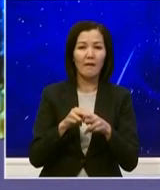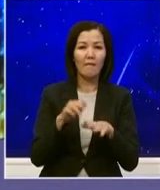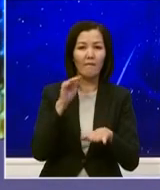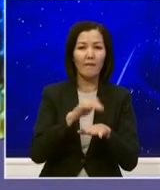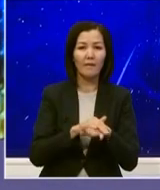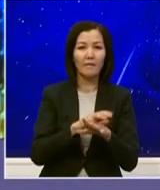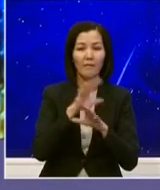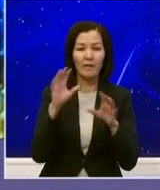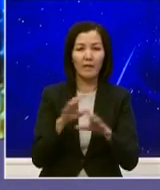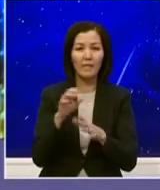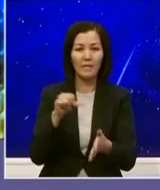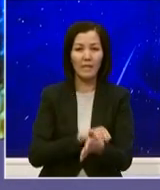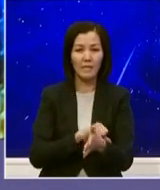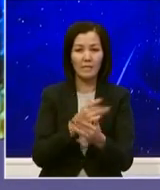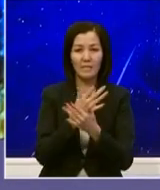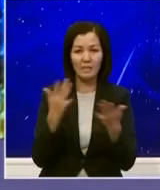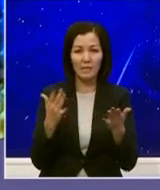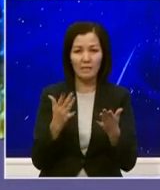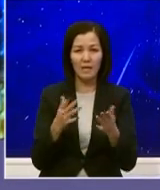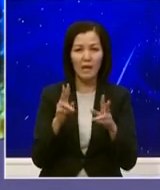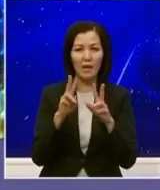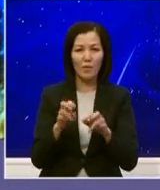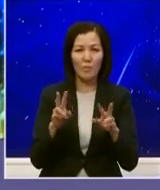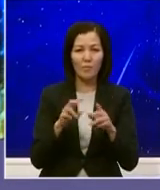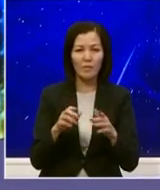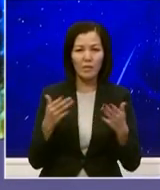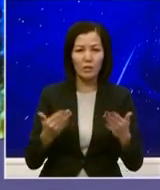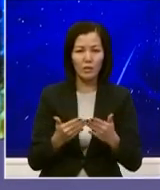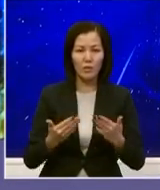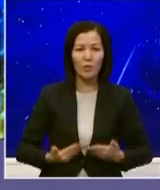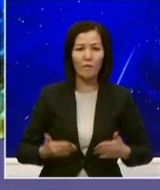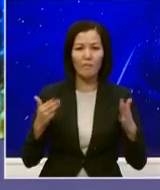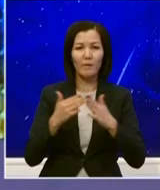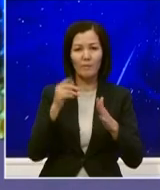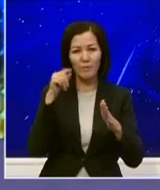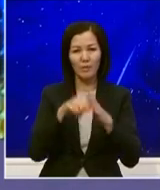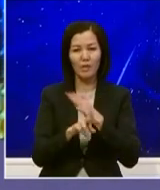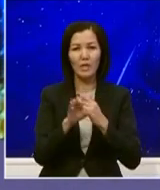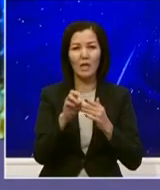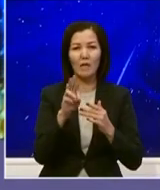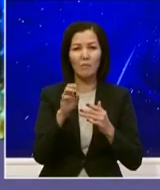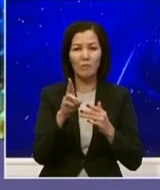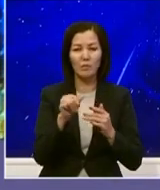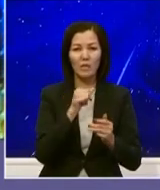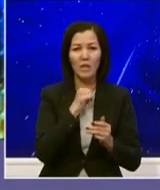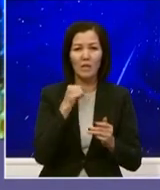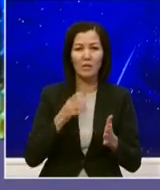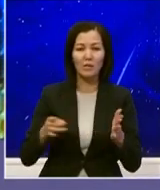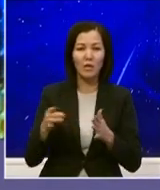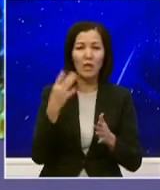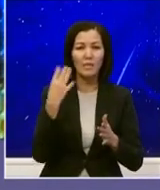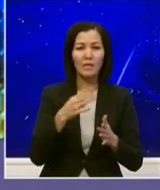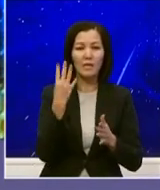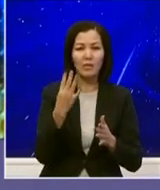фактов хранения наркотических средств. В ходе обыска жилого помещения в поселке Карабулак Талгарского района у